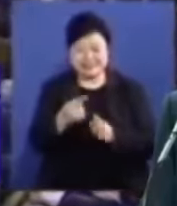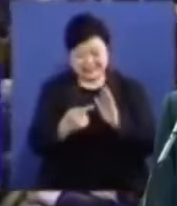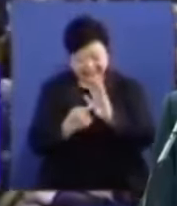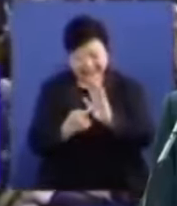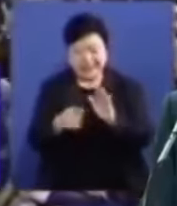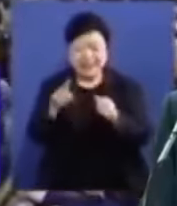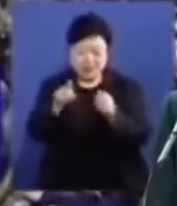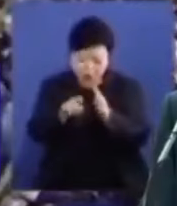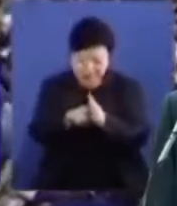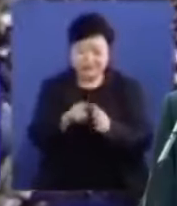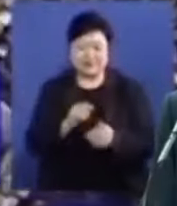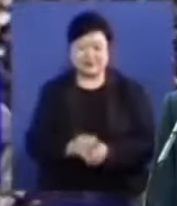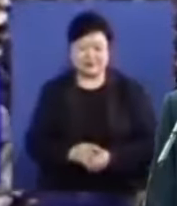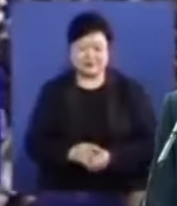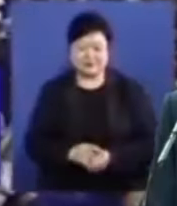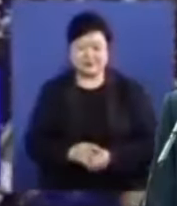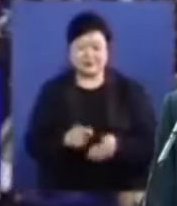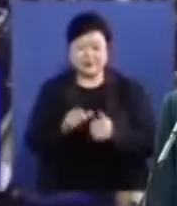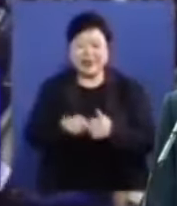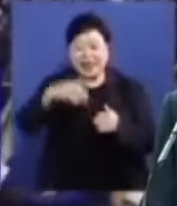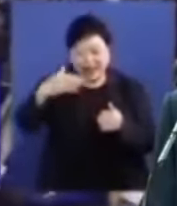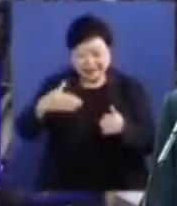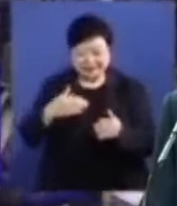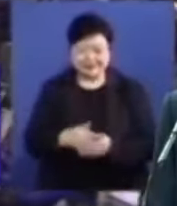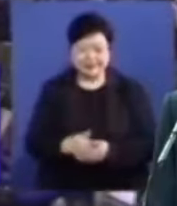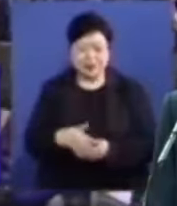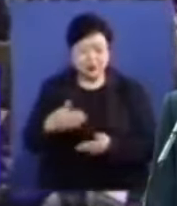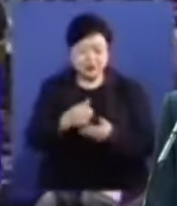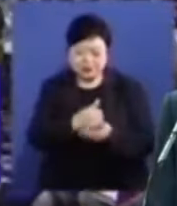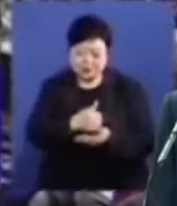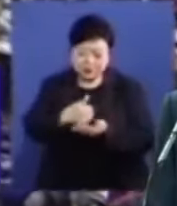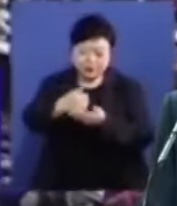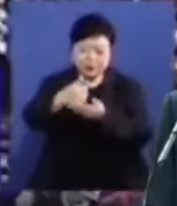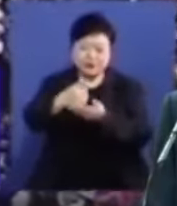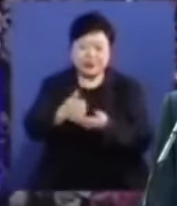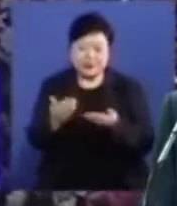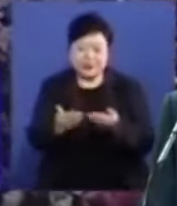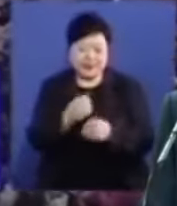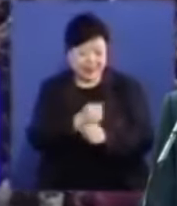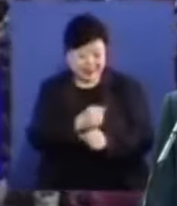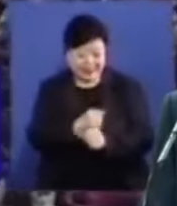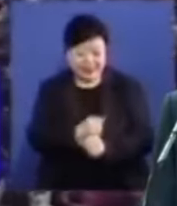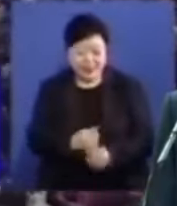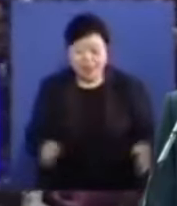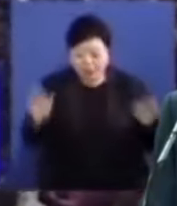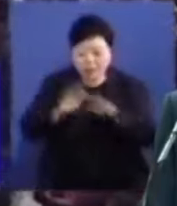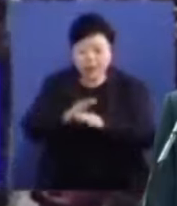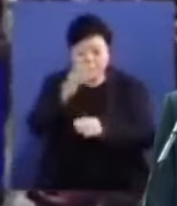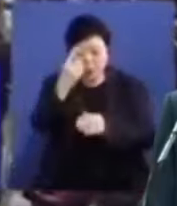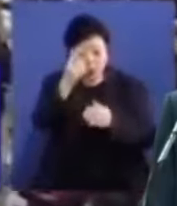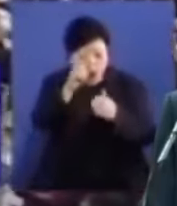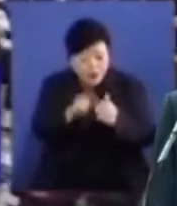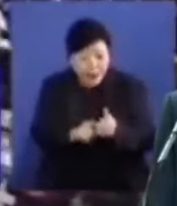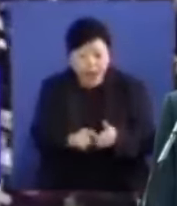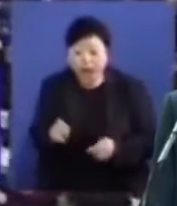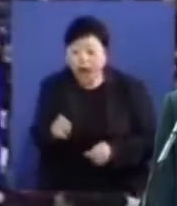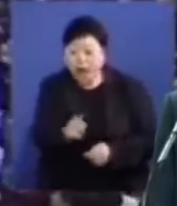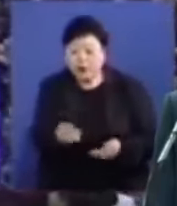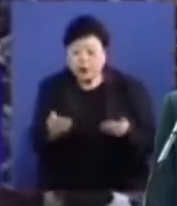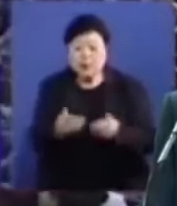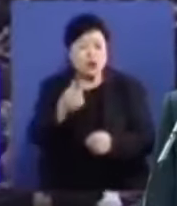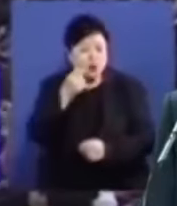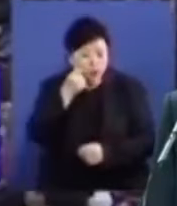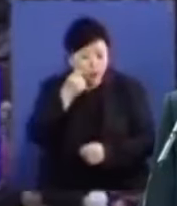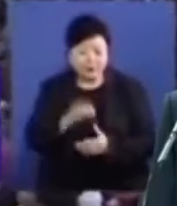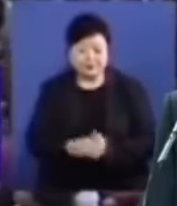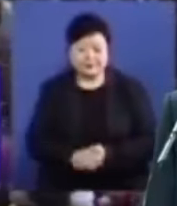나타내고자 하심이라 때가 아직 낮음에 나를 보내신 이의 일을 우리가 하여야 하리라 밤이 오리니 그때는 아무도 일할 수